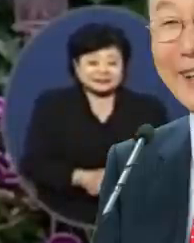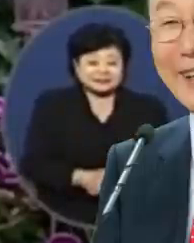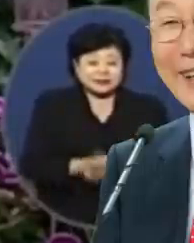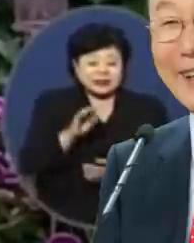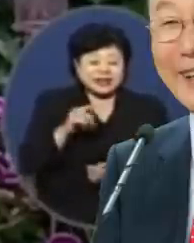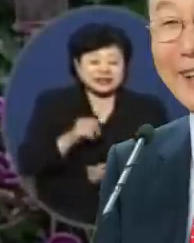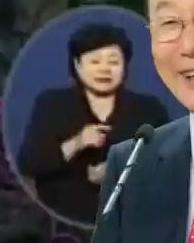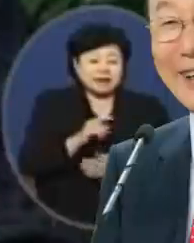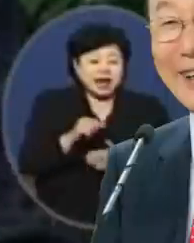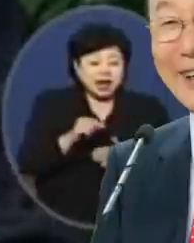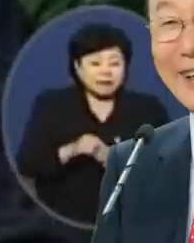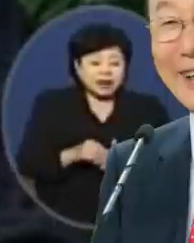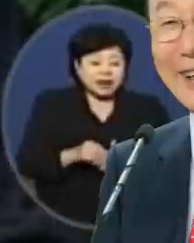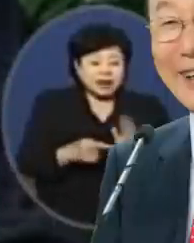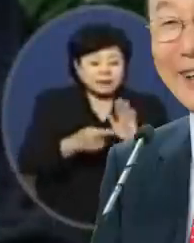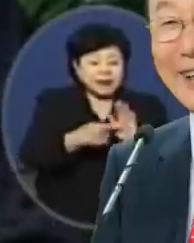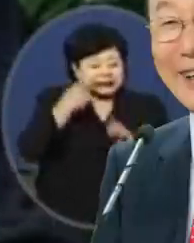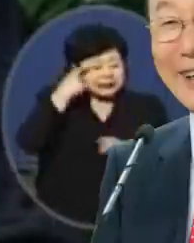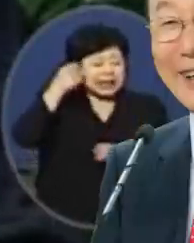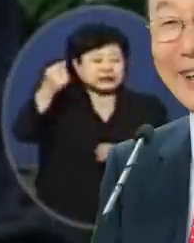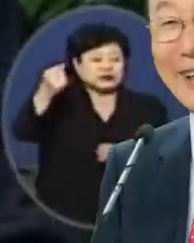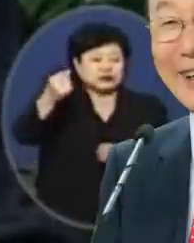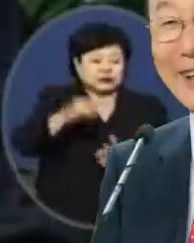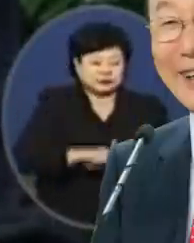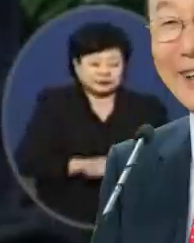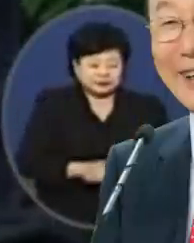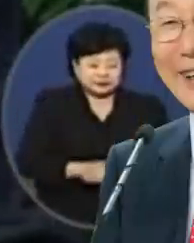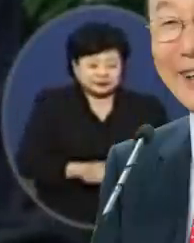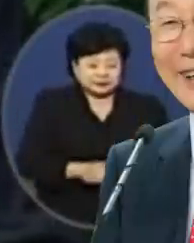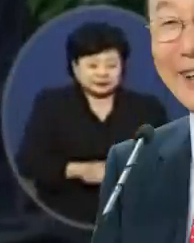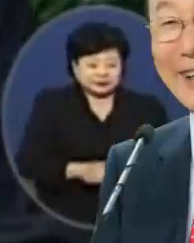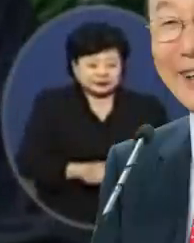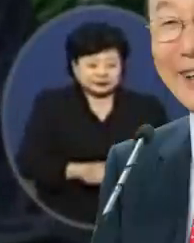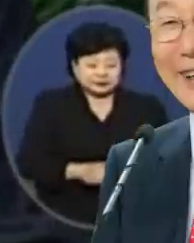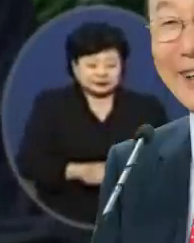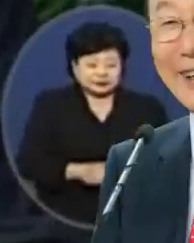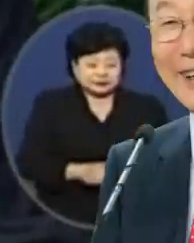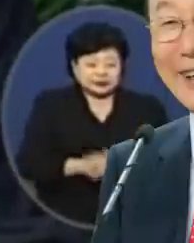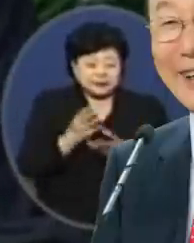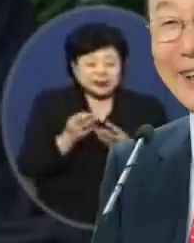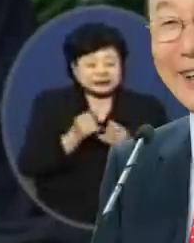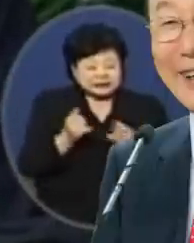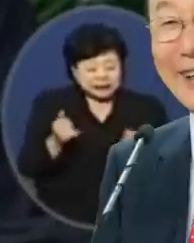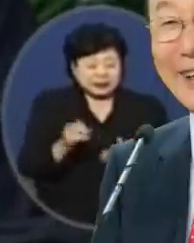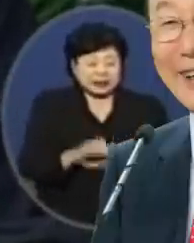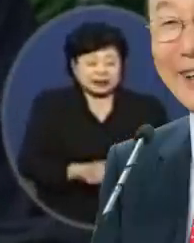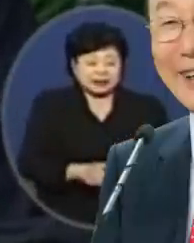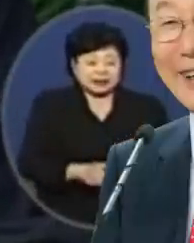빌립은 마음속에 부정적인 생각을 가지고 이 많은 사람들에게